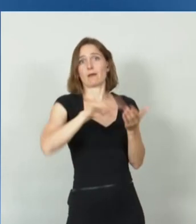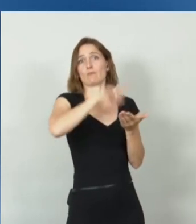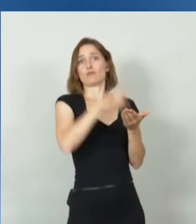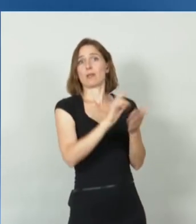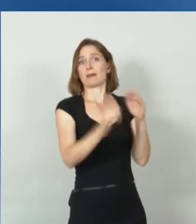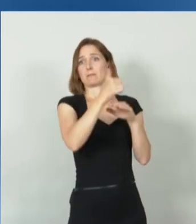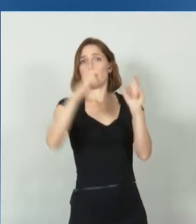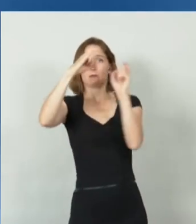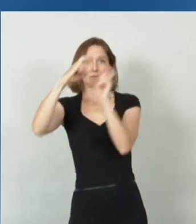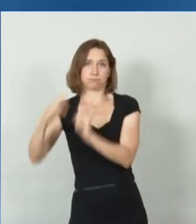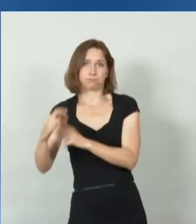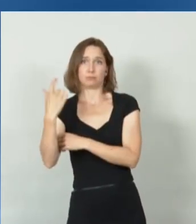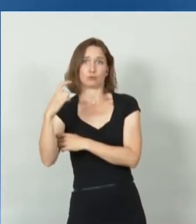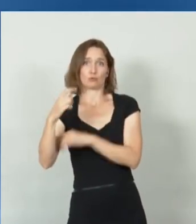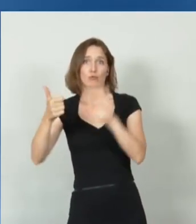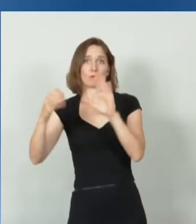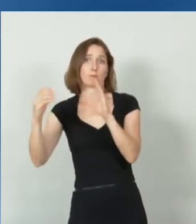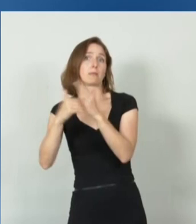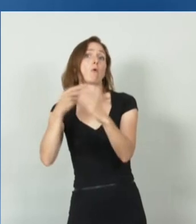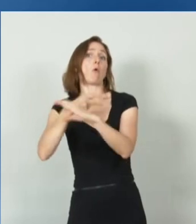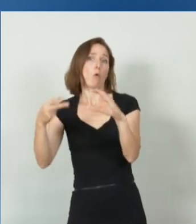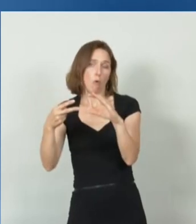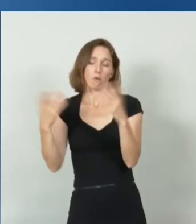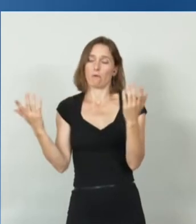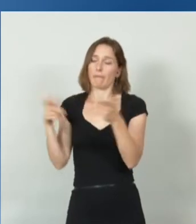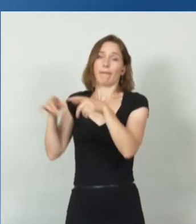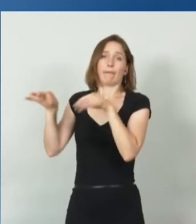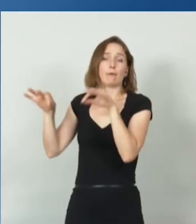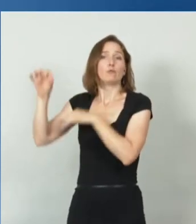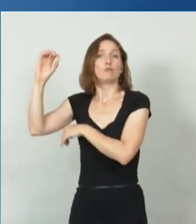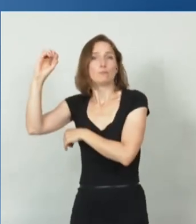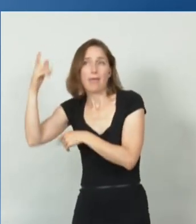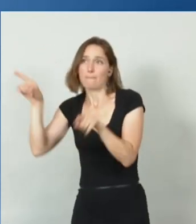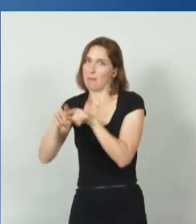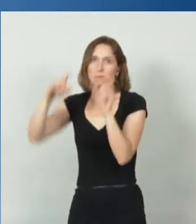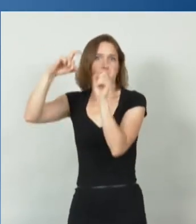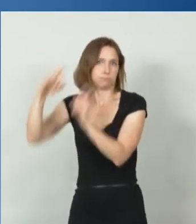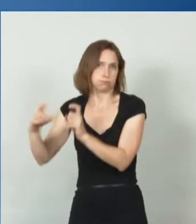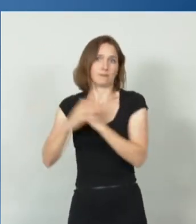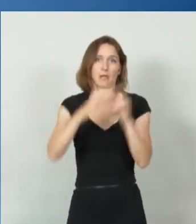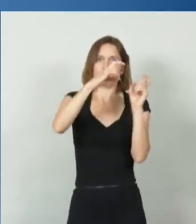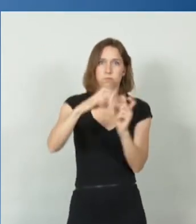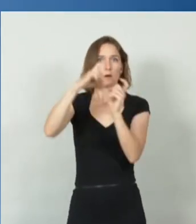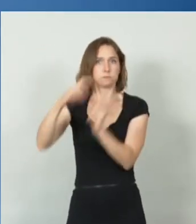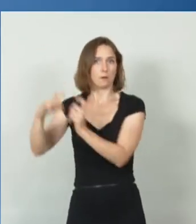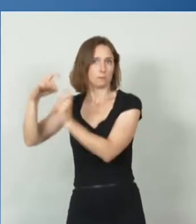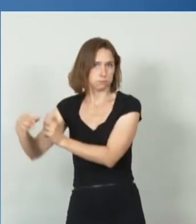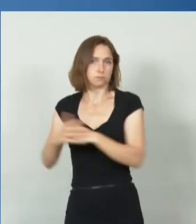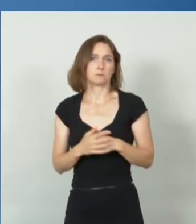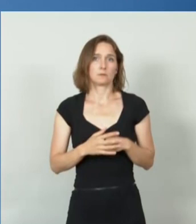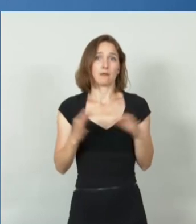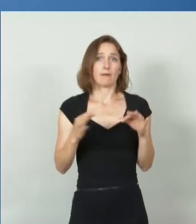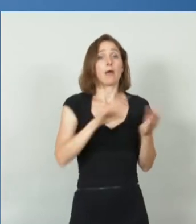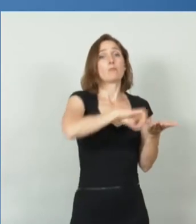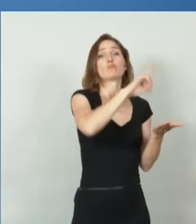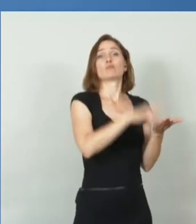- 177 bref un total de baisse de subventions des budgets pour ce qui concerne des subventions budget principal